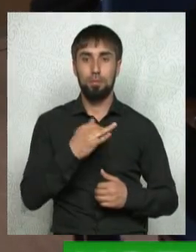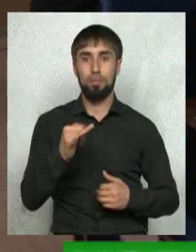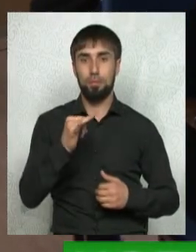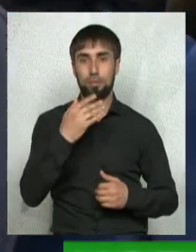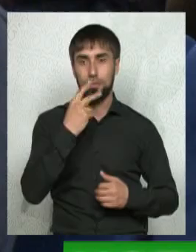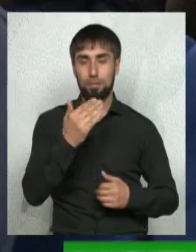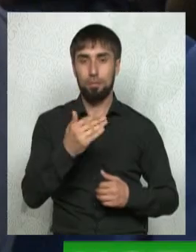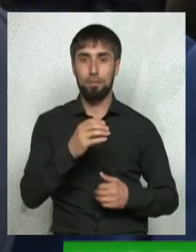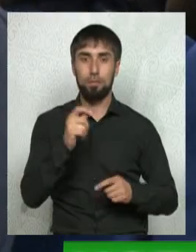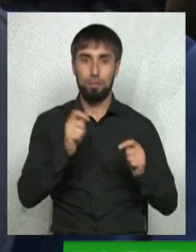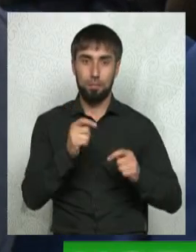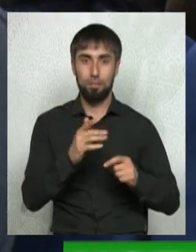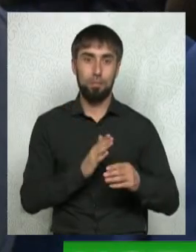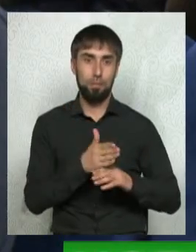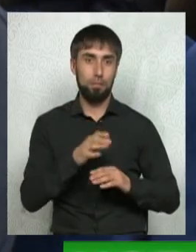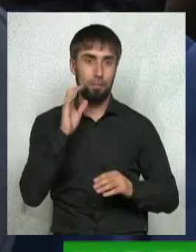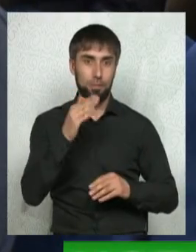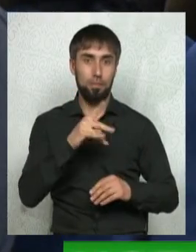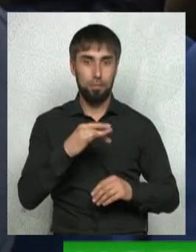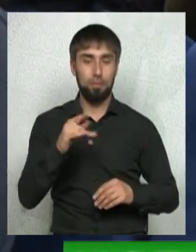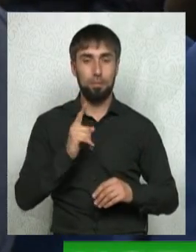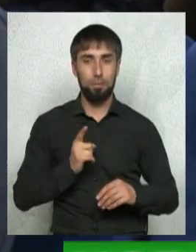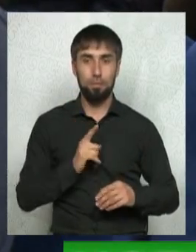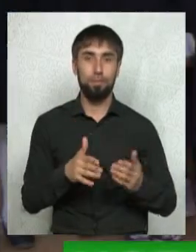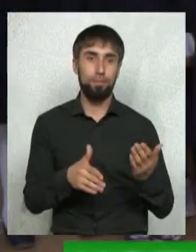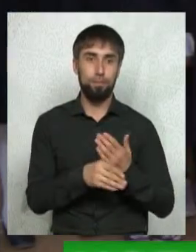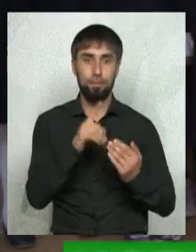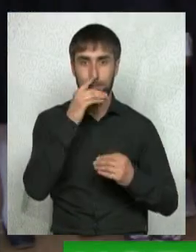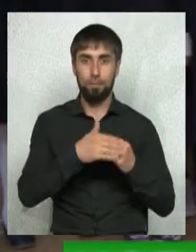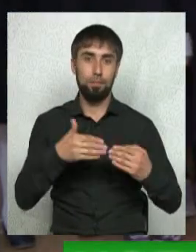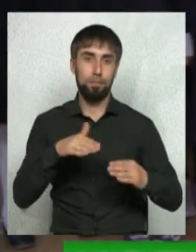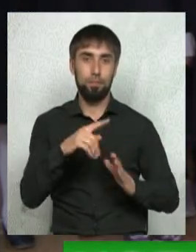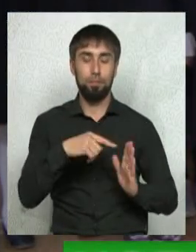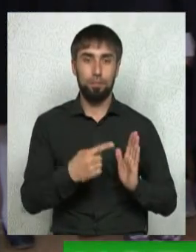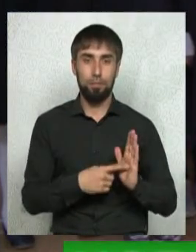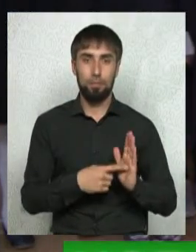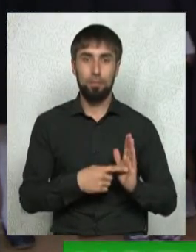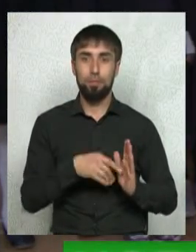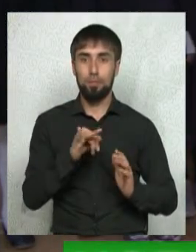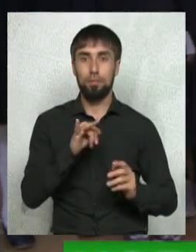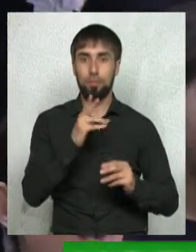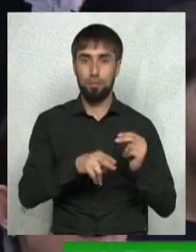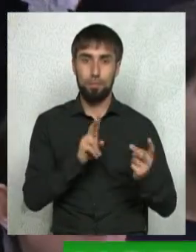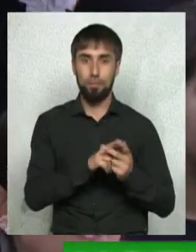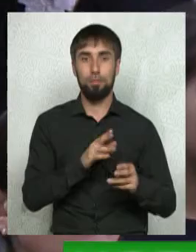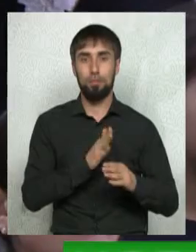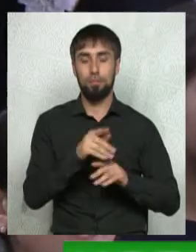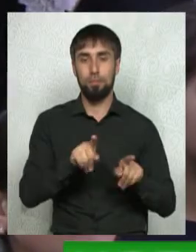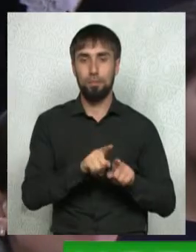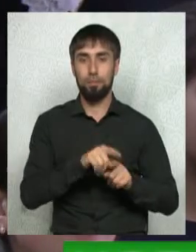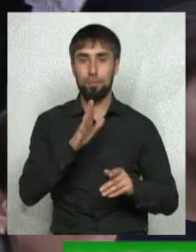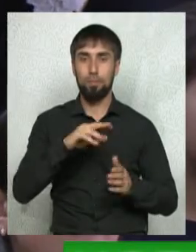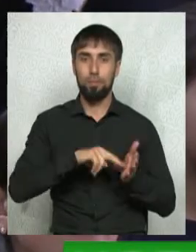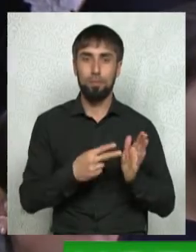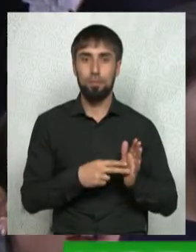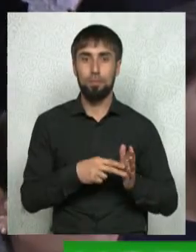с помощью этого семинара гости и слушатели лекции надеются помочь приблизиться к решению этого вопроса. В конце встречи гости также планируют провести